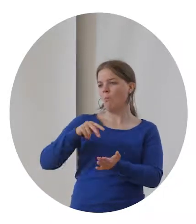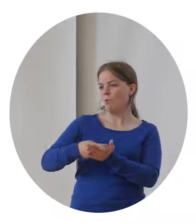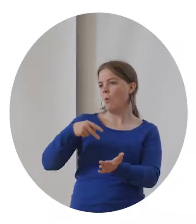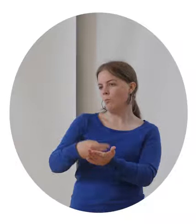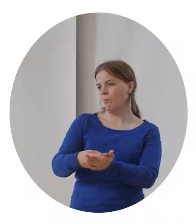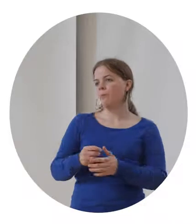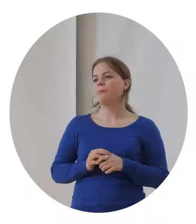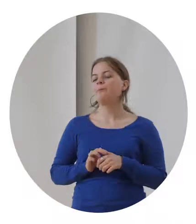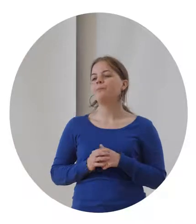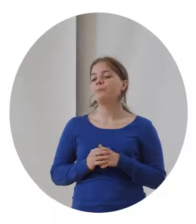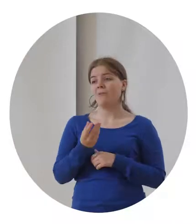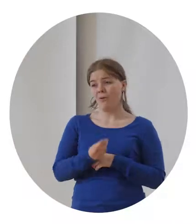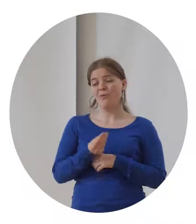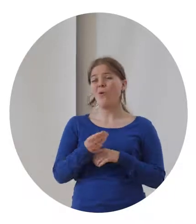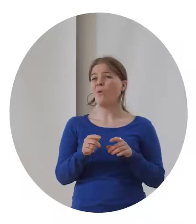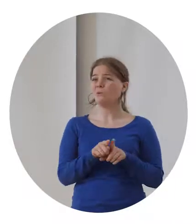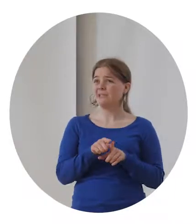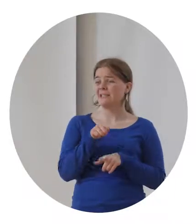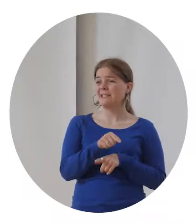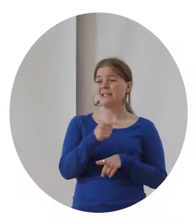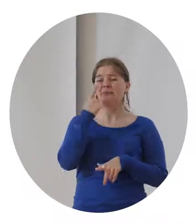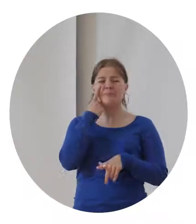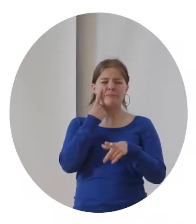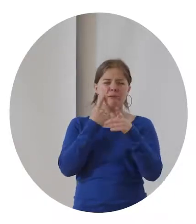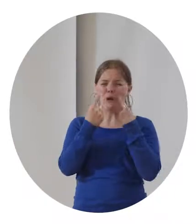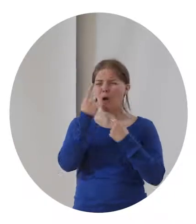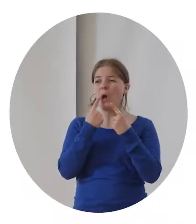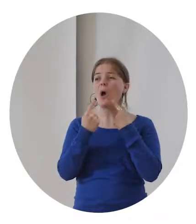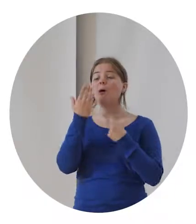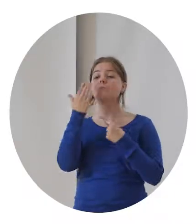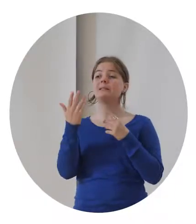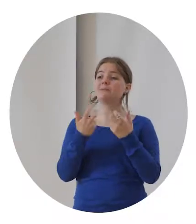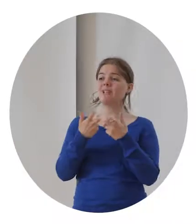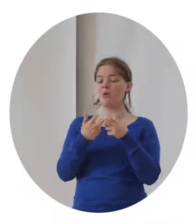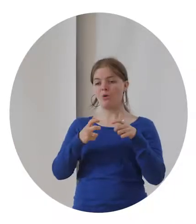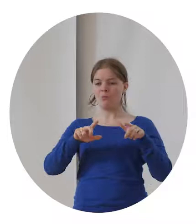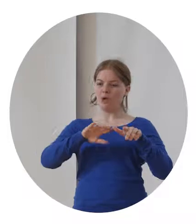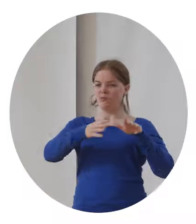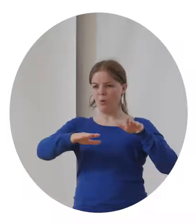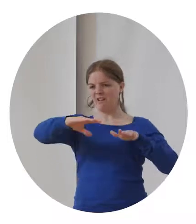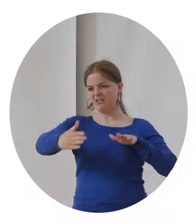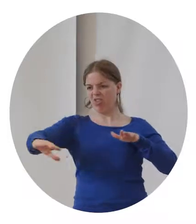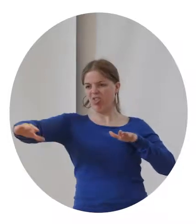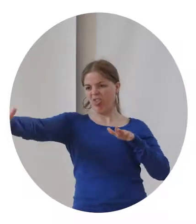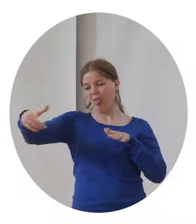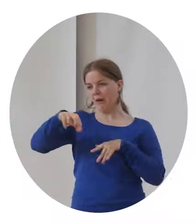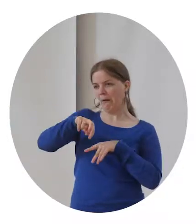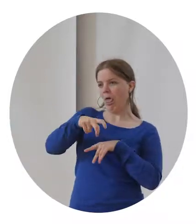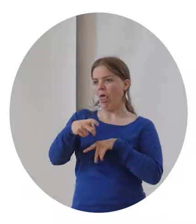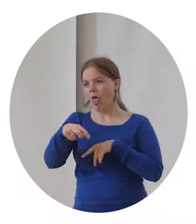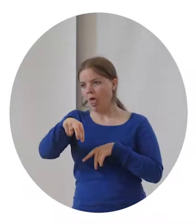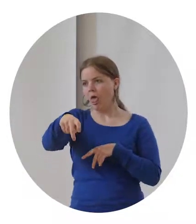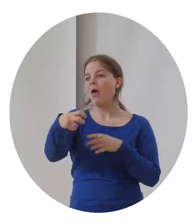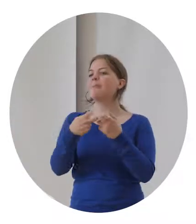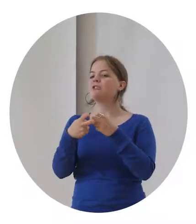Ces enfants pleurent beaucoup lorsqu'ils doivent marcher sur des surfaces inégales. Ils pleurent par exemple pour